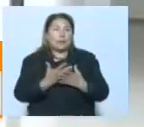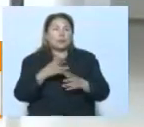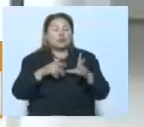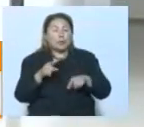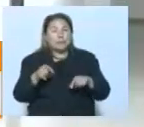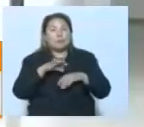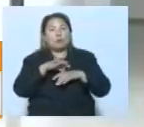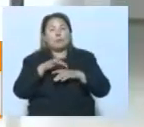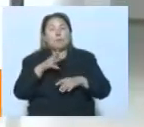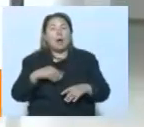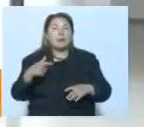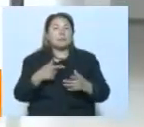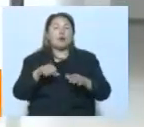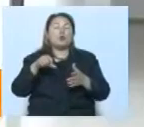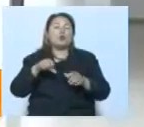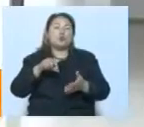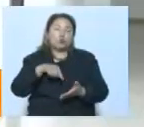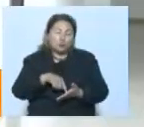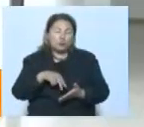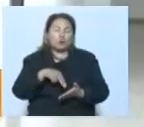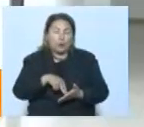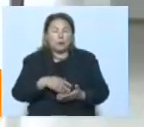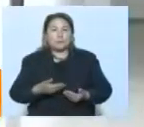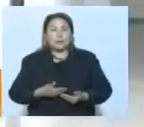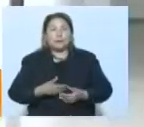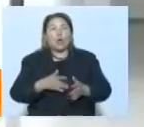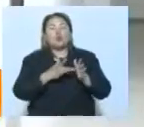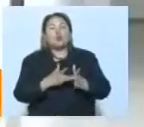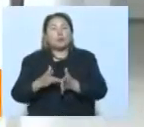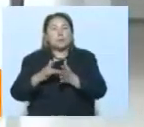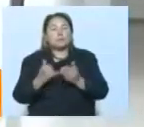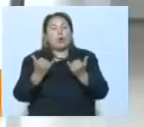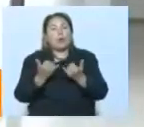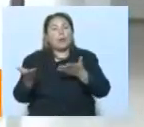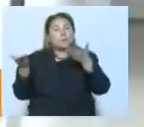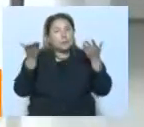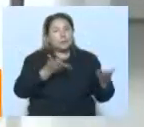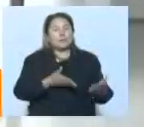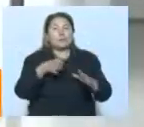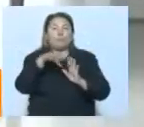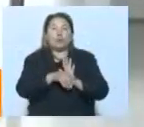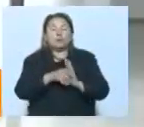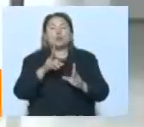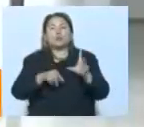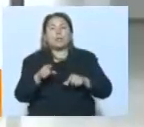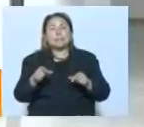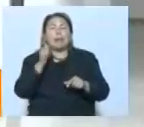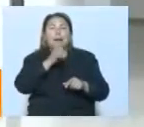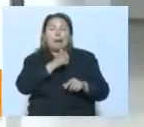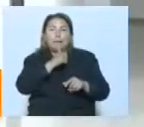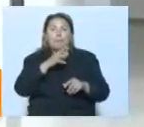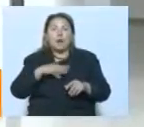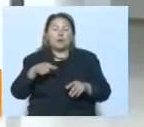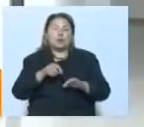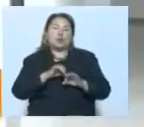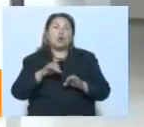Енді Маңғыстаудың тұрақтамудың бір тетіктері осы туризм саласы, қонақжайлық саласы болатын болса, біздің осы сакралды Маңғыстауды